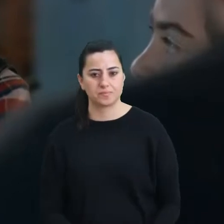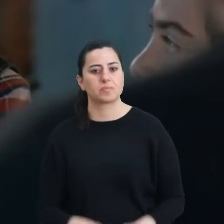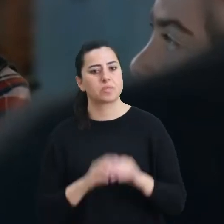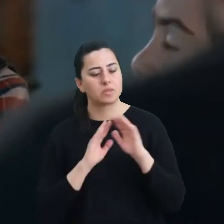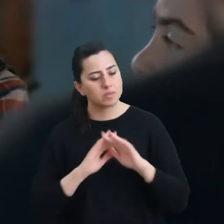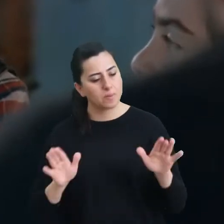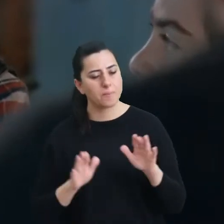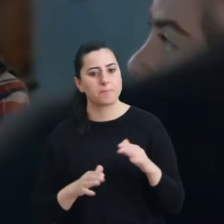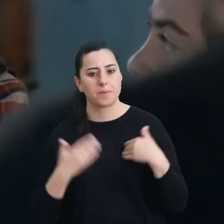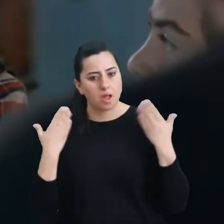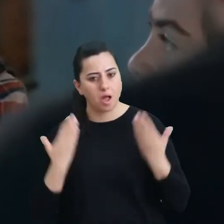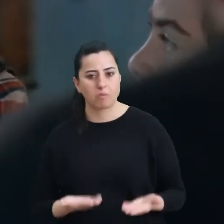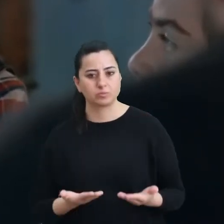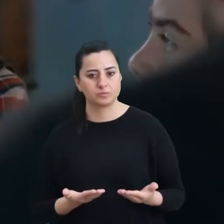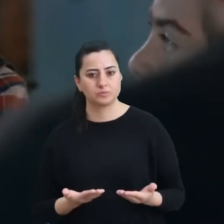Tamam dedim gari.